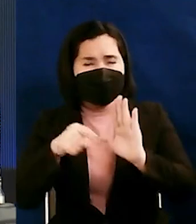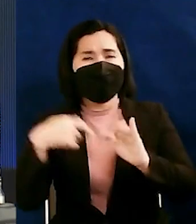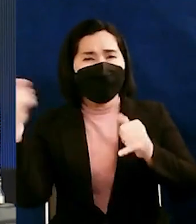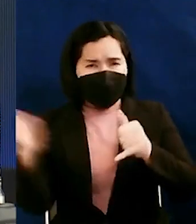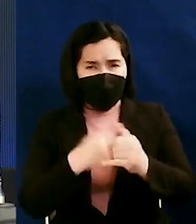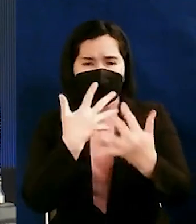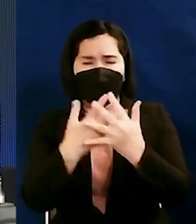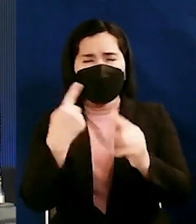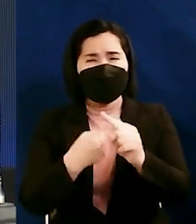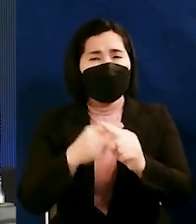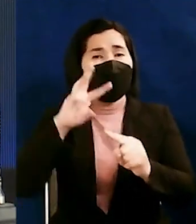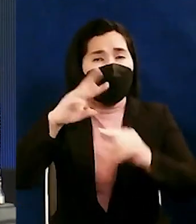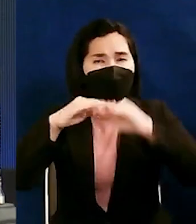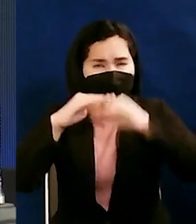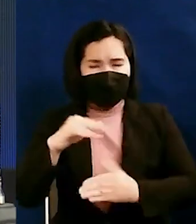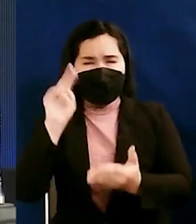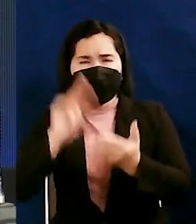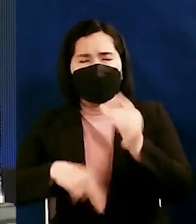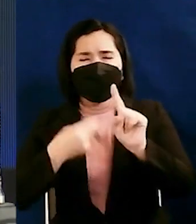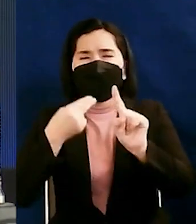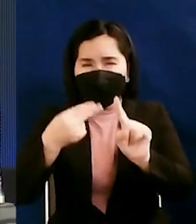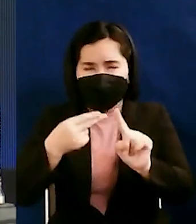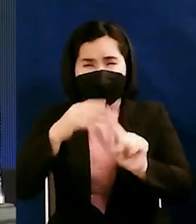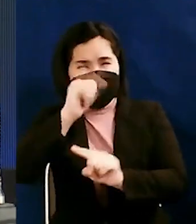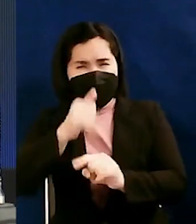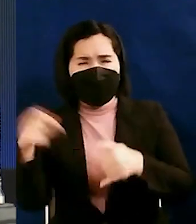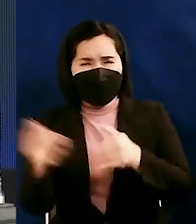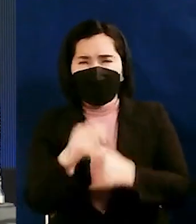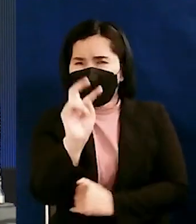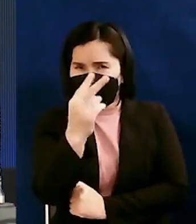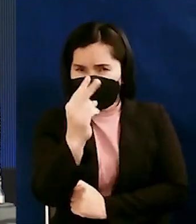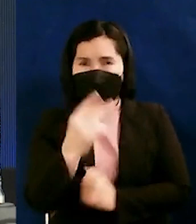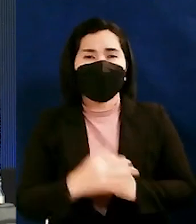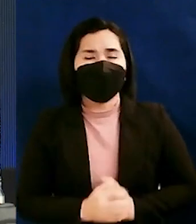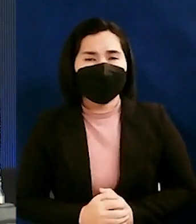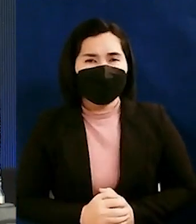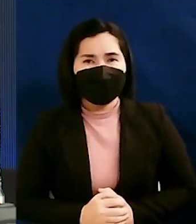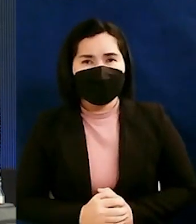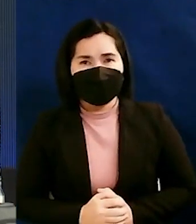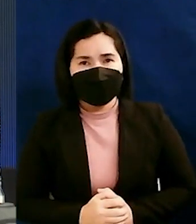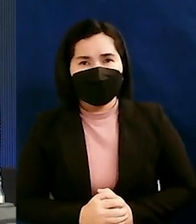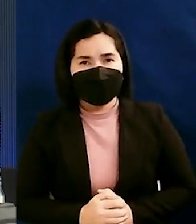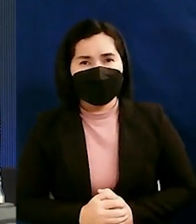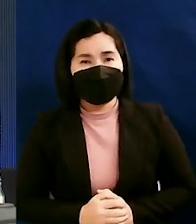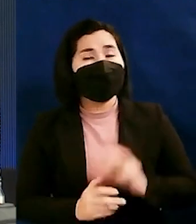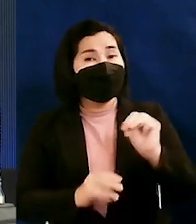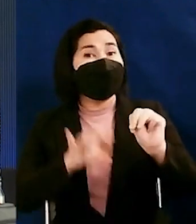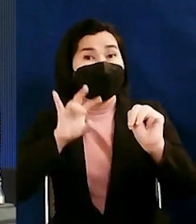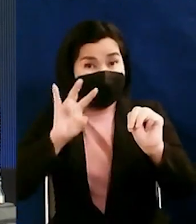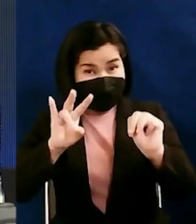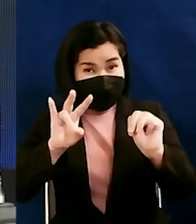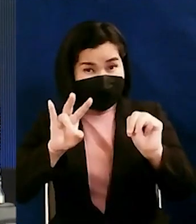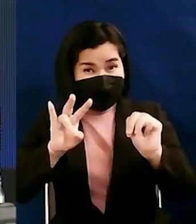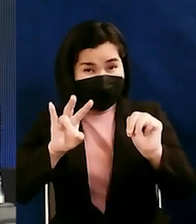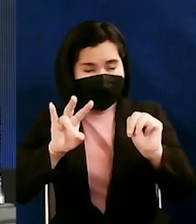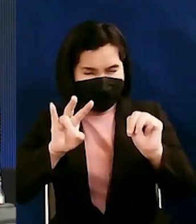น6เดือนนะครับหรือปรับไม่เกิน 10,000 บาทหรือทั้งจำทั้งปรับนะครับความผิดในมาตรา7ดังกล่าวของพรบ.สุขภาพแห่งช